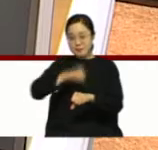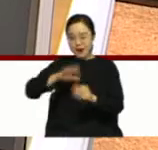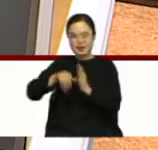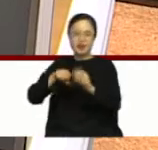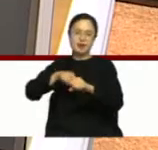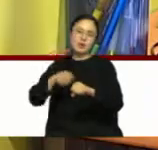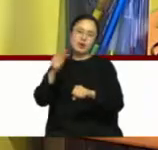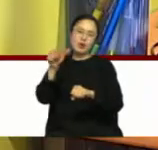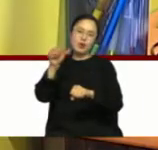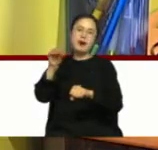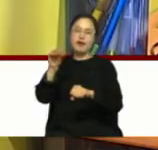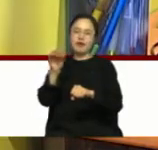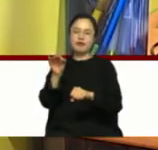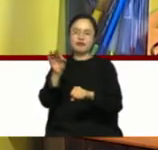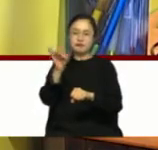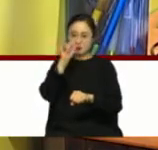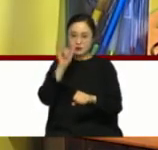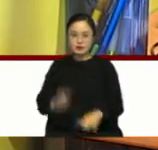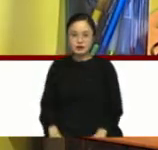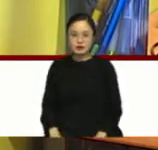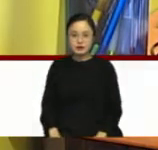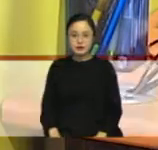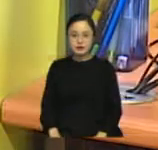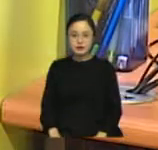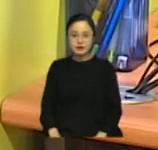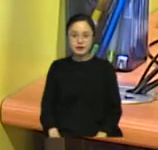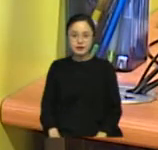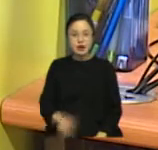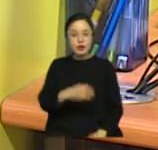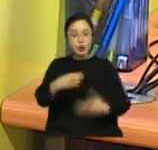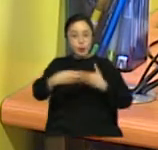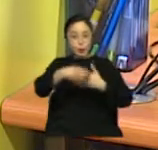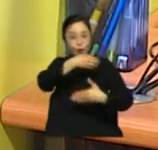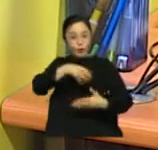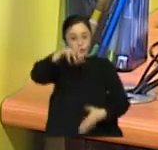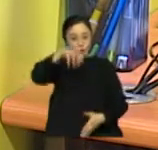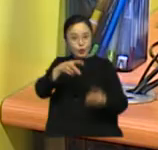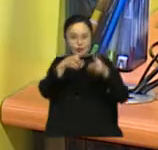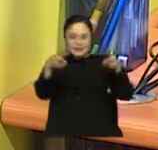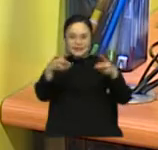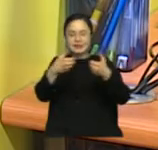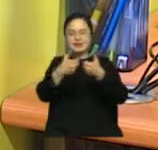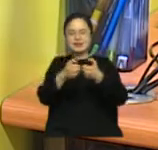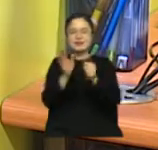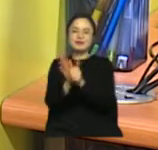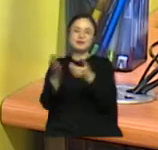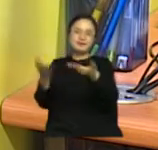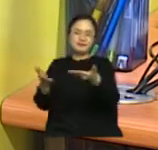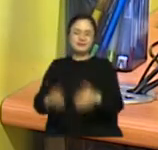노원구는 보건소 2층 에서 금연 상담사와 함께하는 금연 클리닉을 운영 중에 있습니다